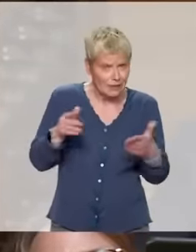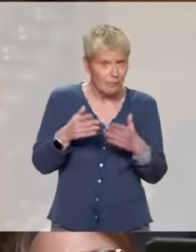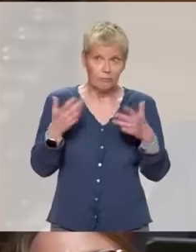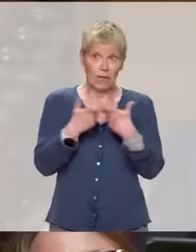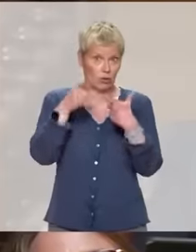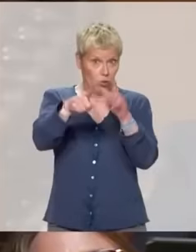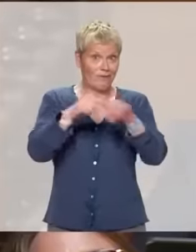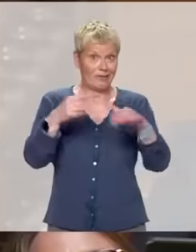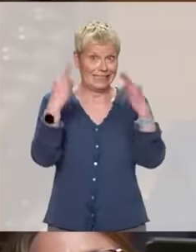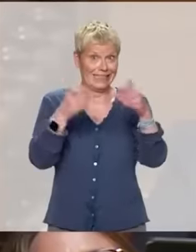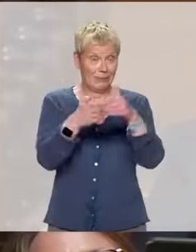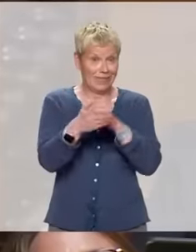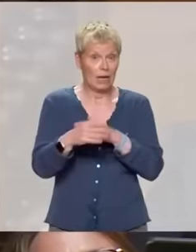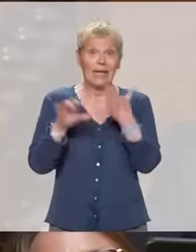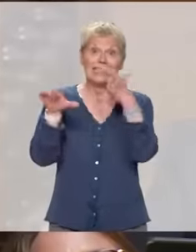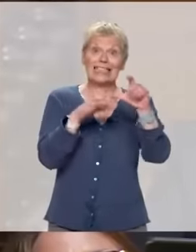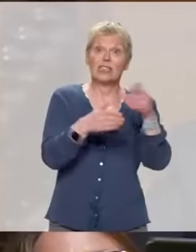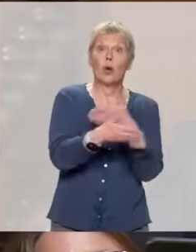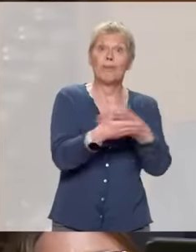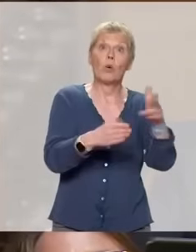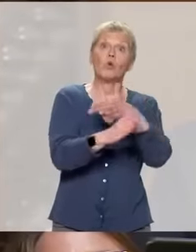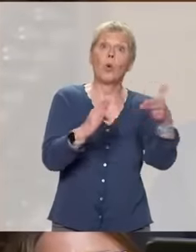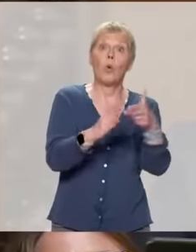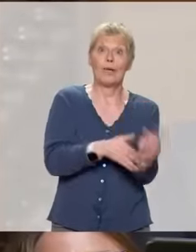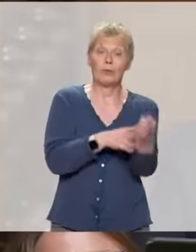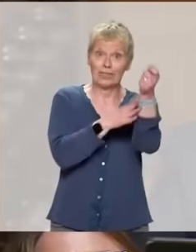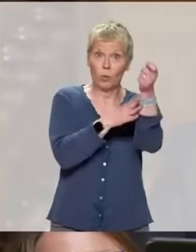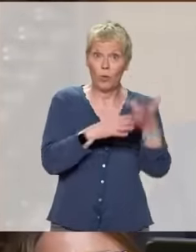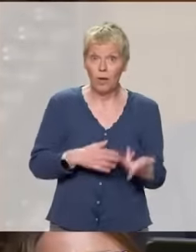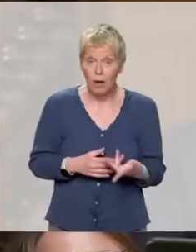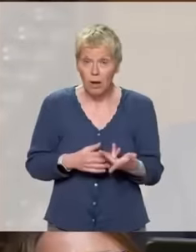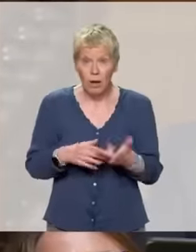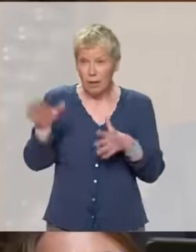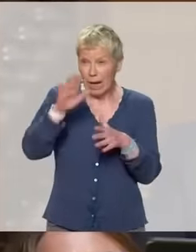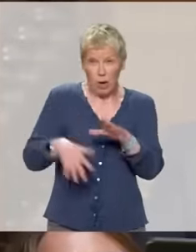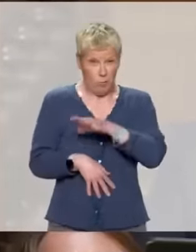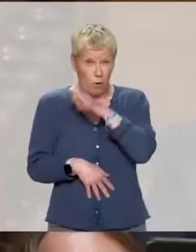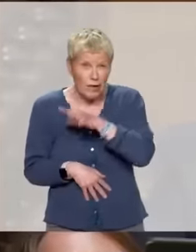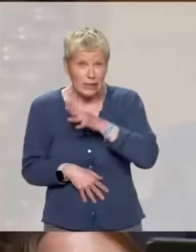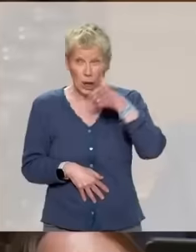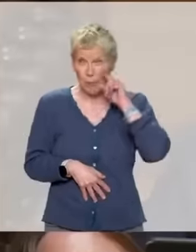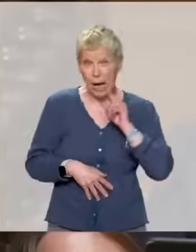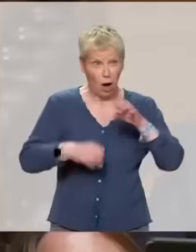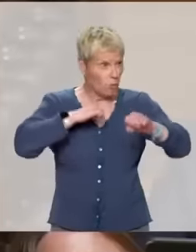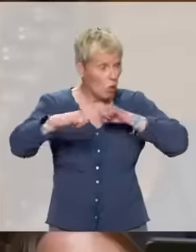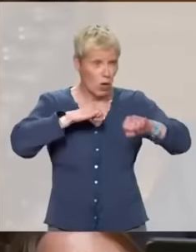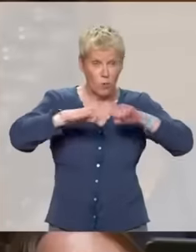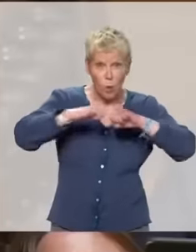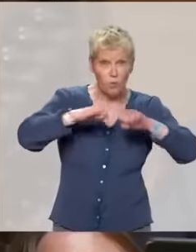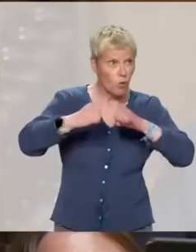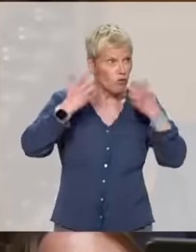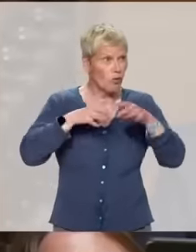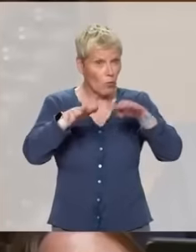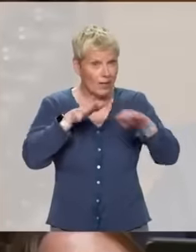milliards, 700 millions d'euros, par exemple, dans l'éducation, quand partout les enseignants et les parents d'élèves se mobilisent pour des moyens pour